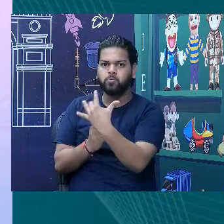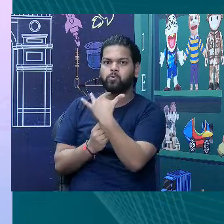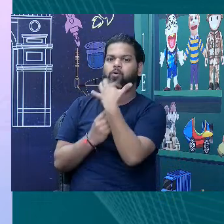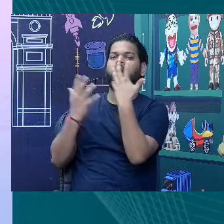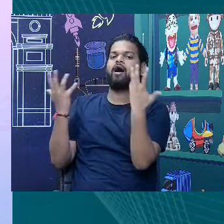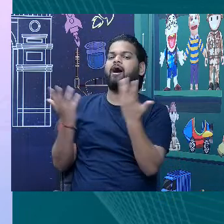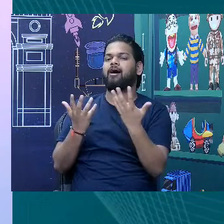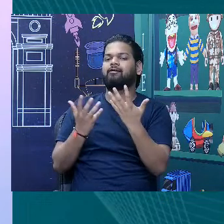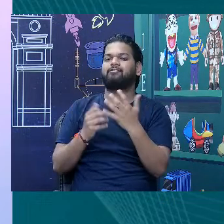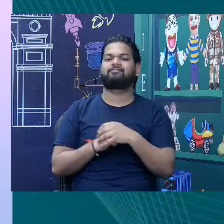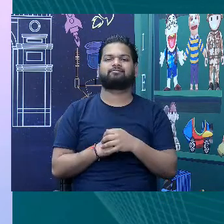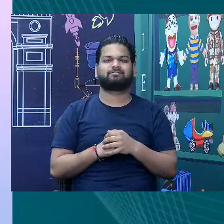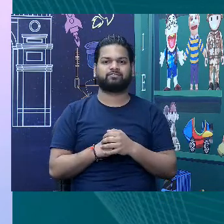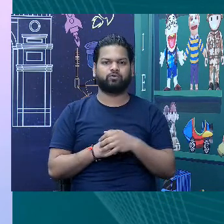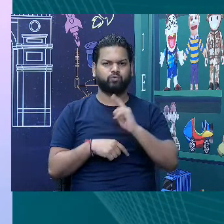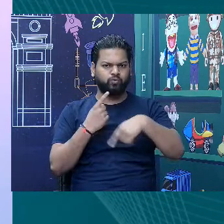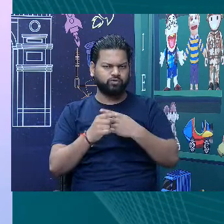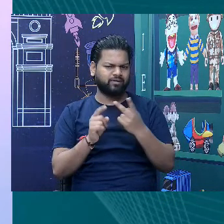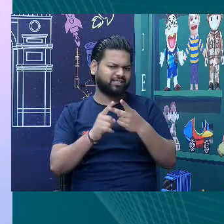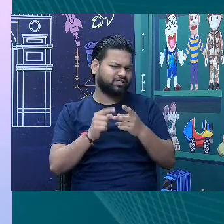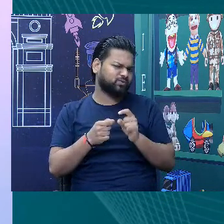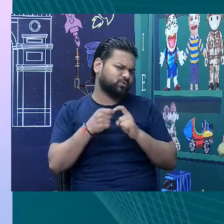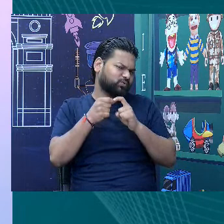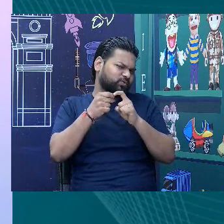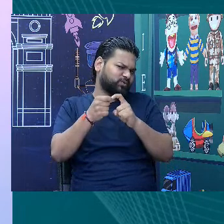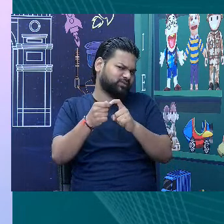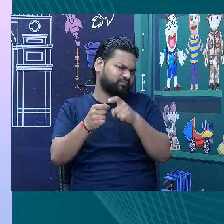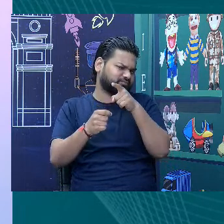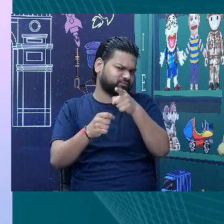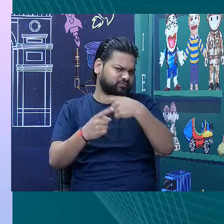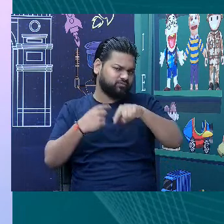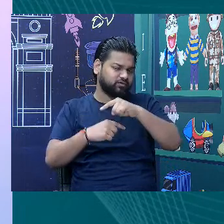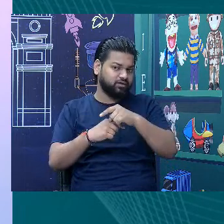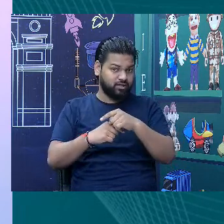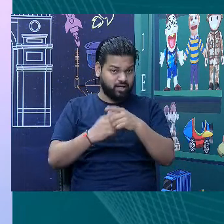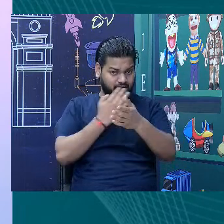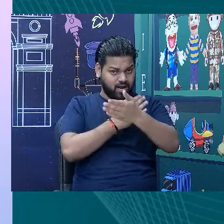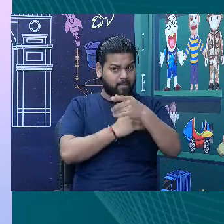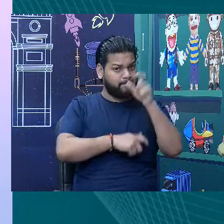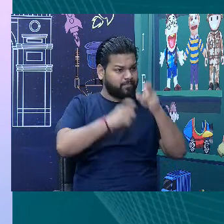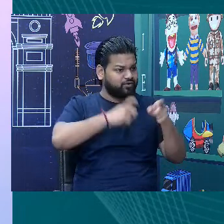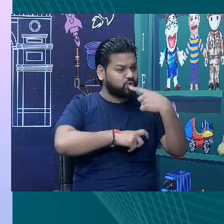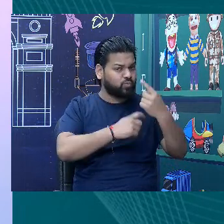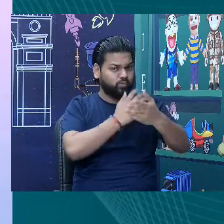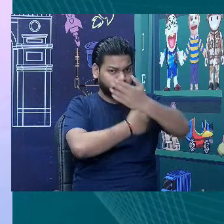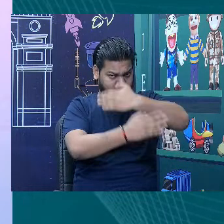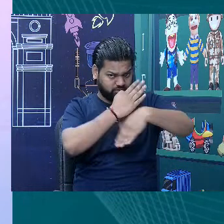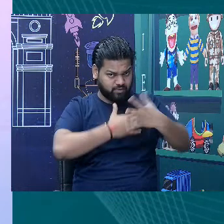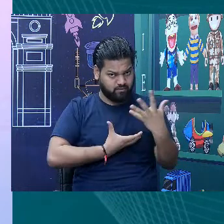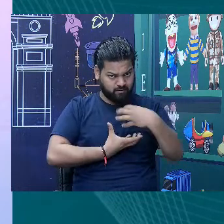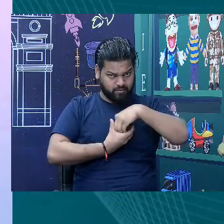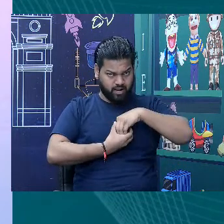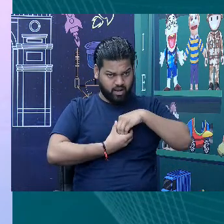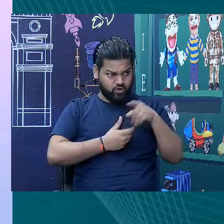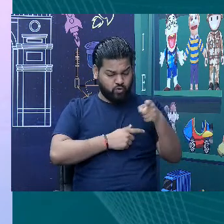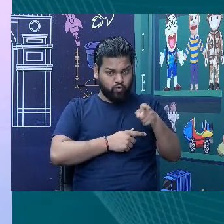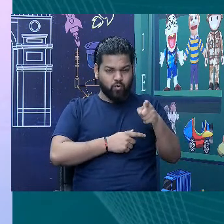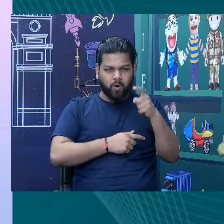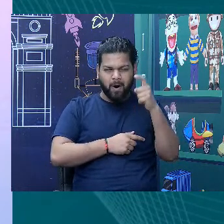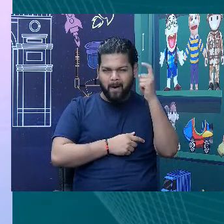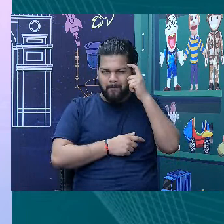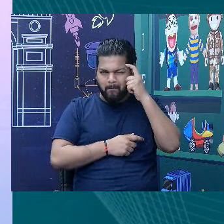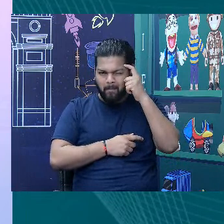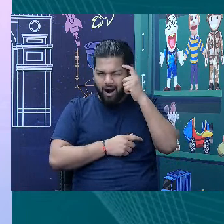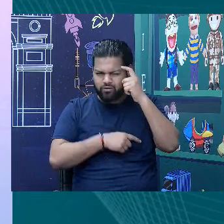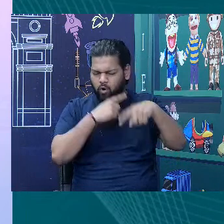कि डिसेबल्ड लोग जो होते हैं वो लोग ऐसा मानते हैं कि वो क्रॉनिकली अनहैप्पी होते हैं, हमेशा ही दुखी रहते हैं। तो स्टीफन हॉकिंग इस बात पे थोड़ा सा स्माइल